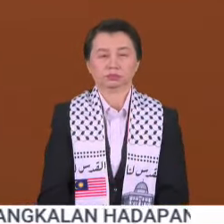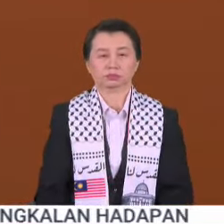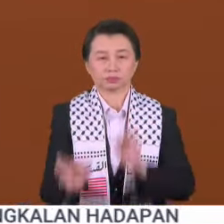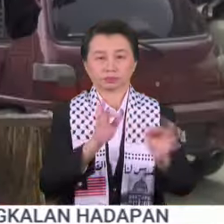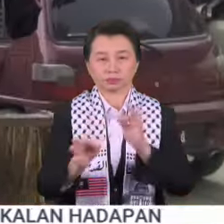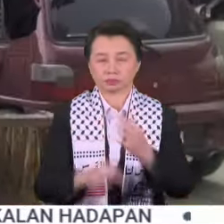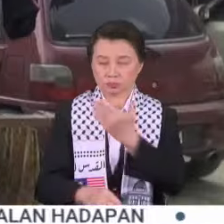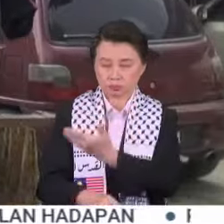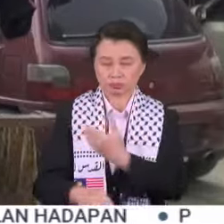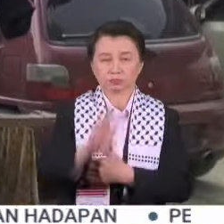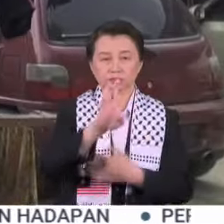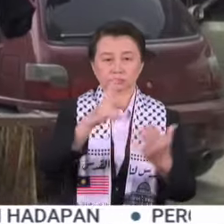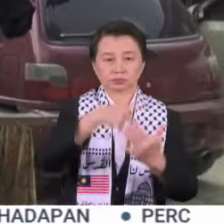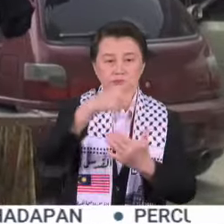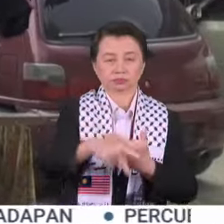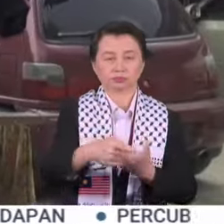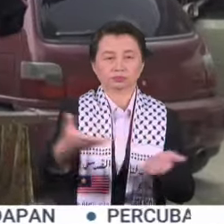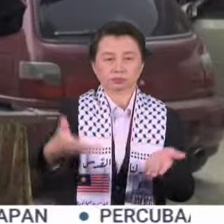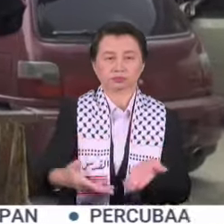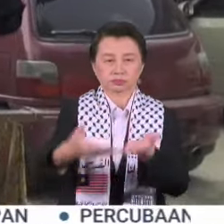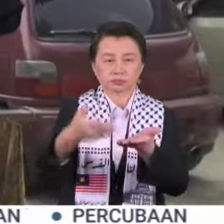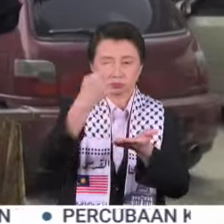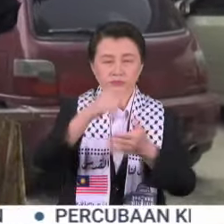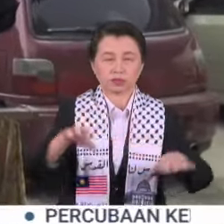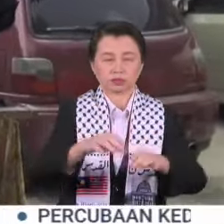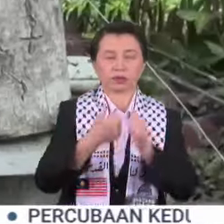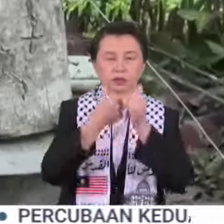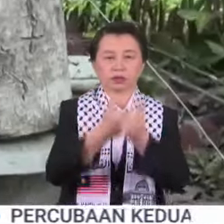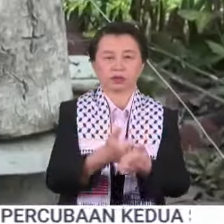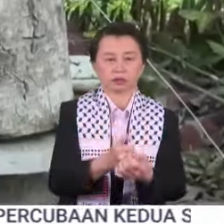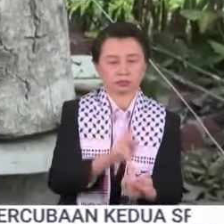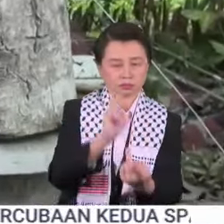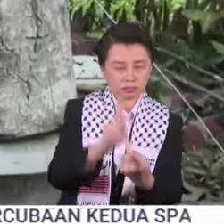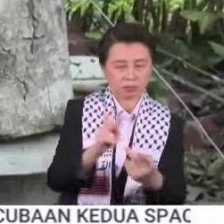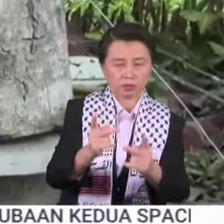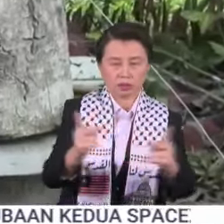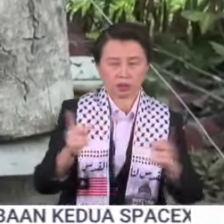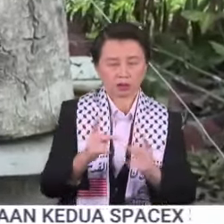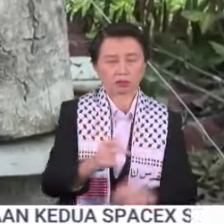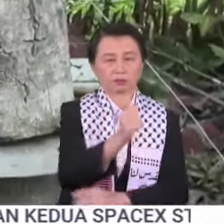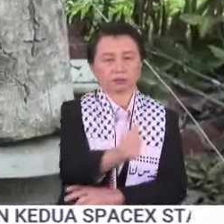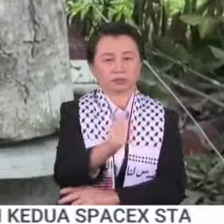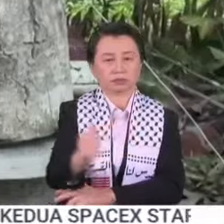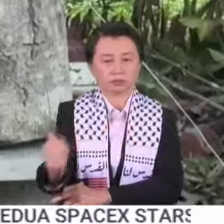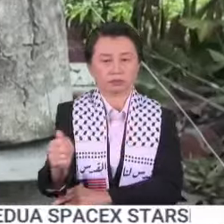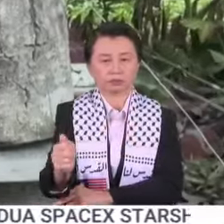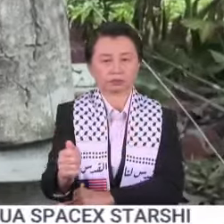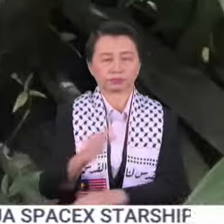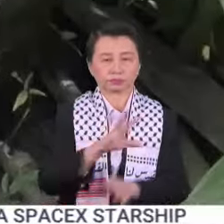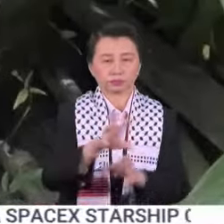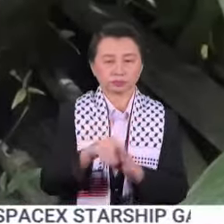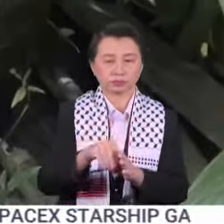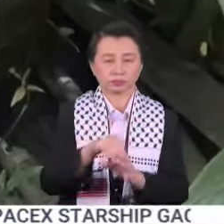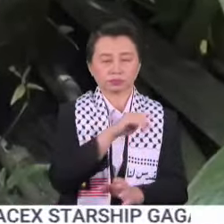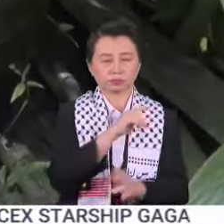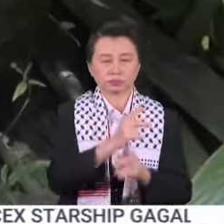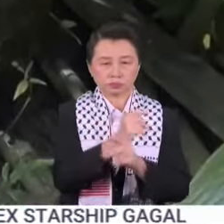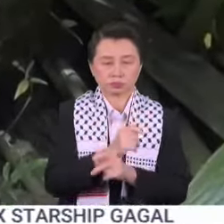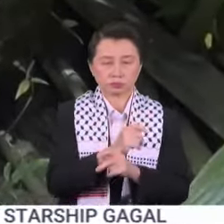Jelas beliau, 4 projek diperkenal untuk dilaksana mengikut kesesuaian di kawasan masing-masing. Ia melibatkan